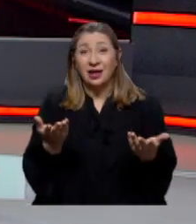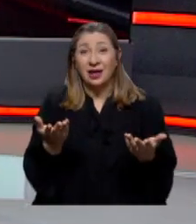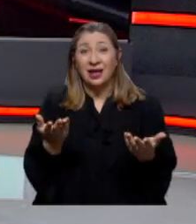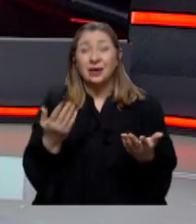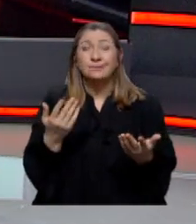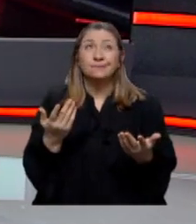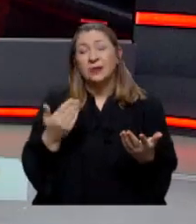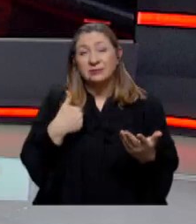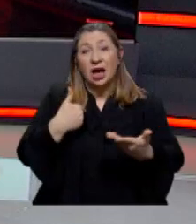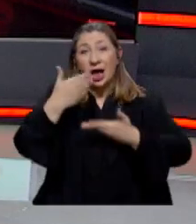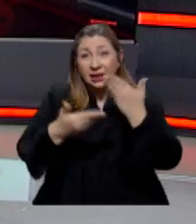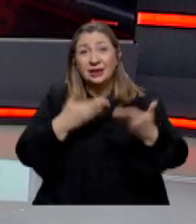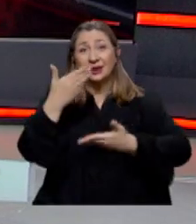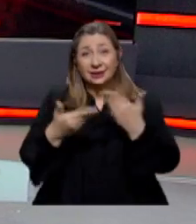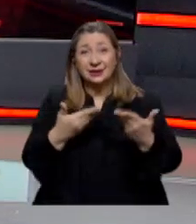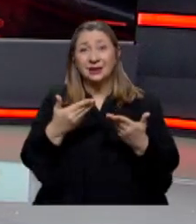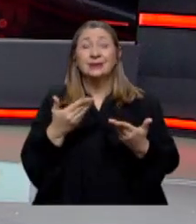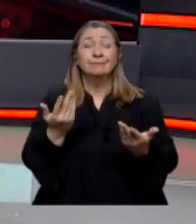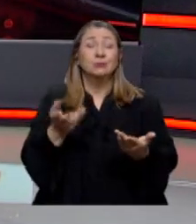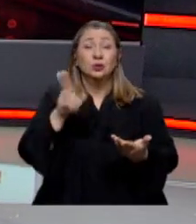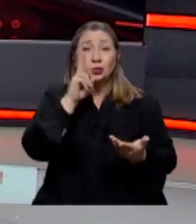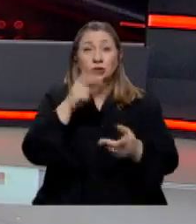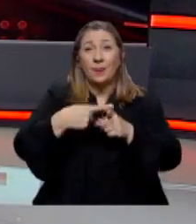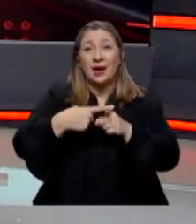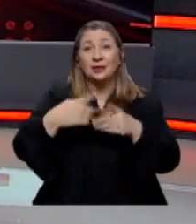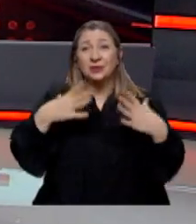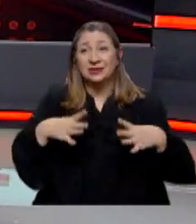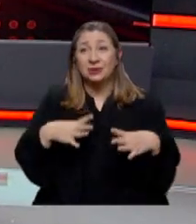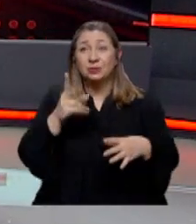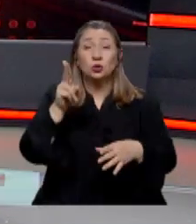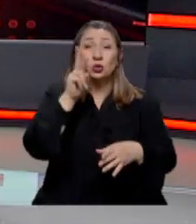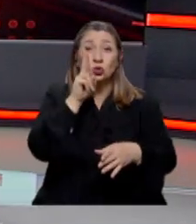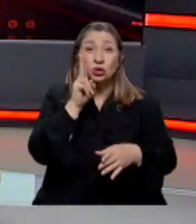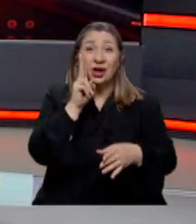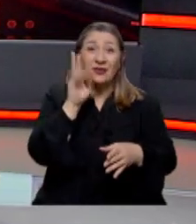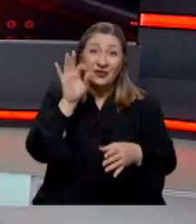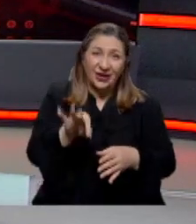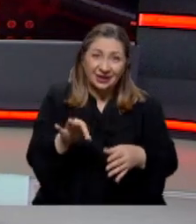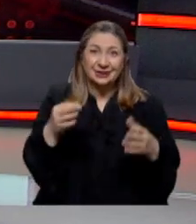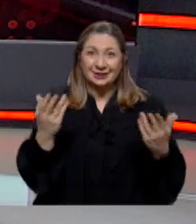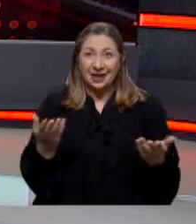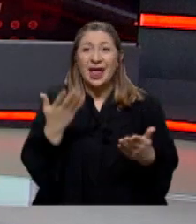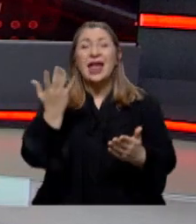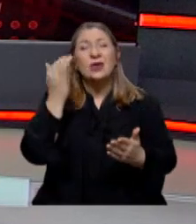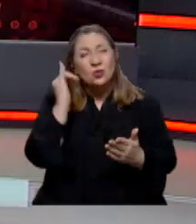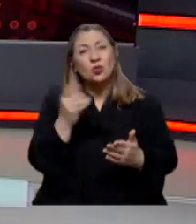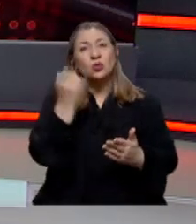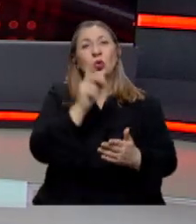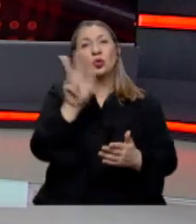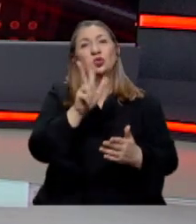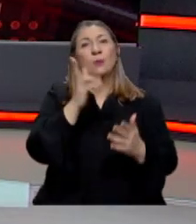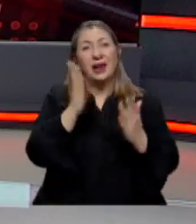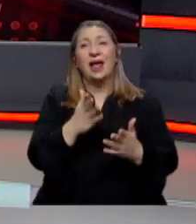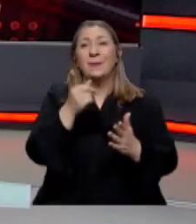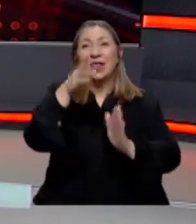biz de anlatıp durduk neticesinde de paylaşmak istedik bir sonuca vardık Çünkü en azından yüzde